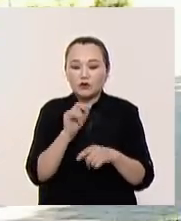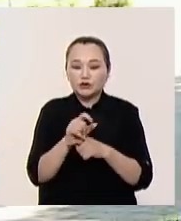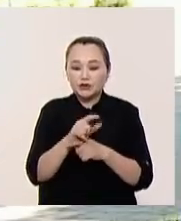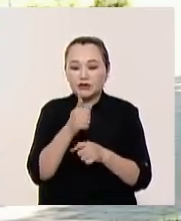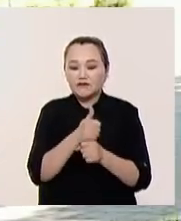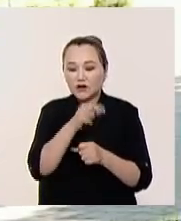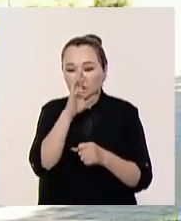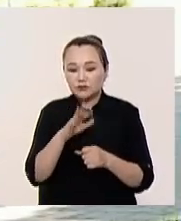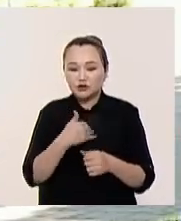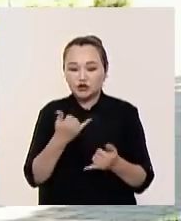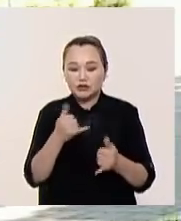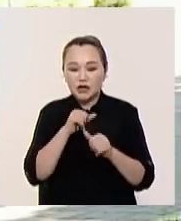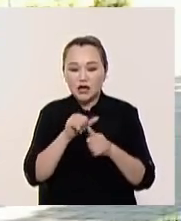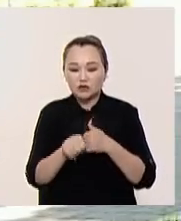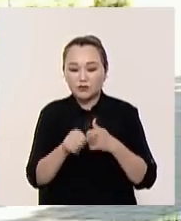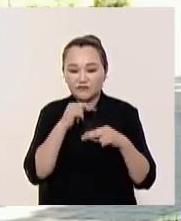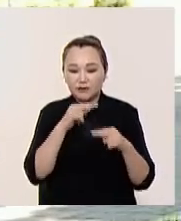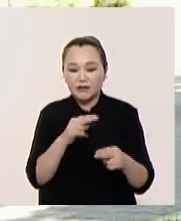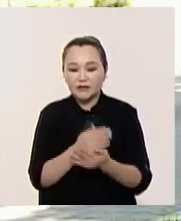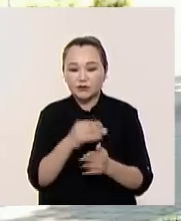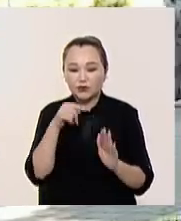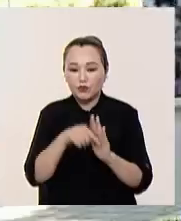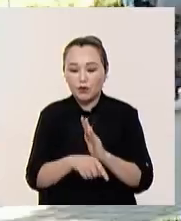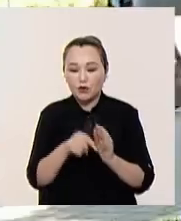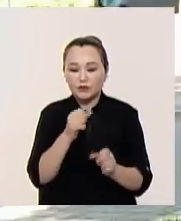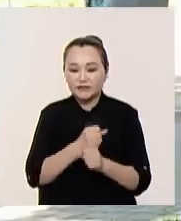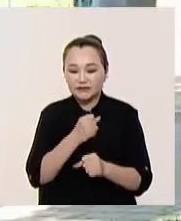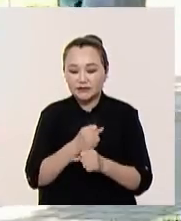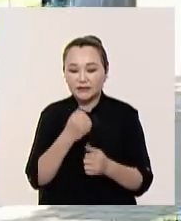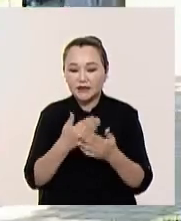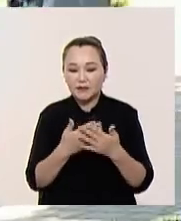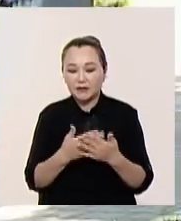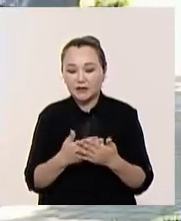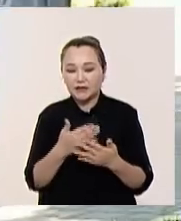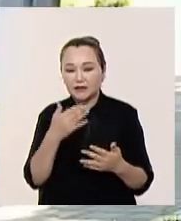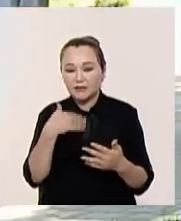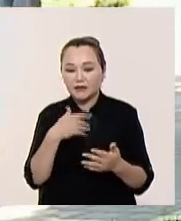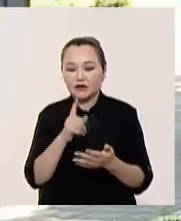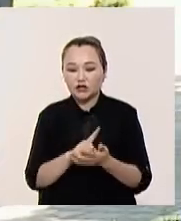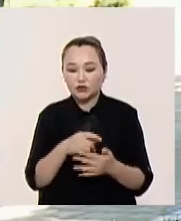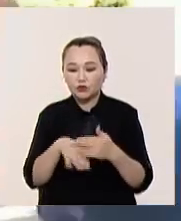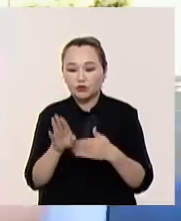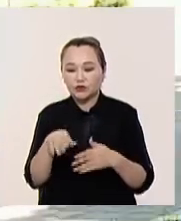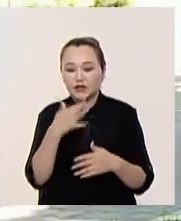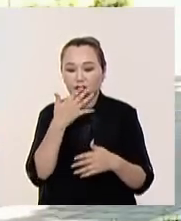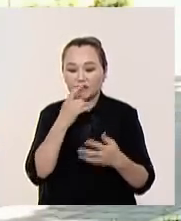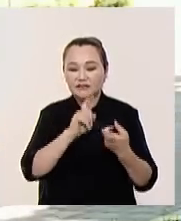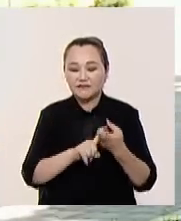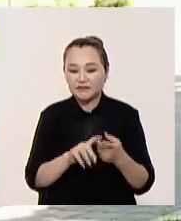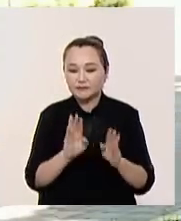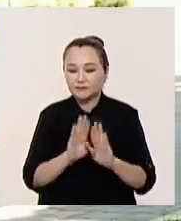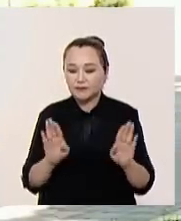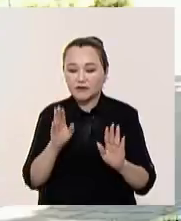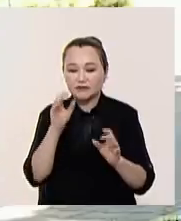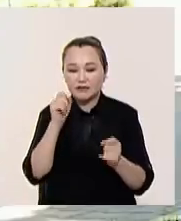главы государства мы сейчас особо уделяем внимание на глубокую переработку. То есть мы должны отойти от импорта зависимости. То